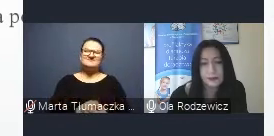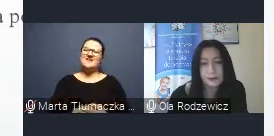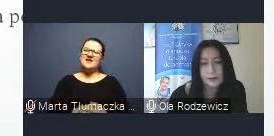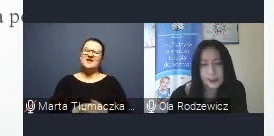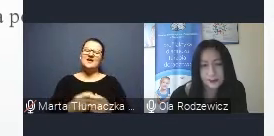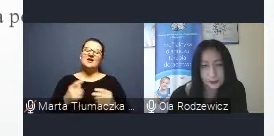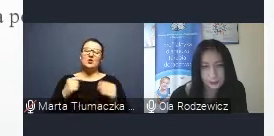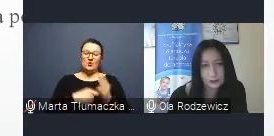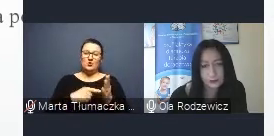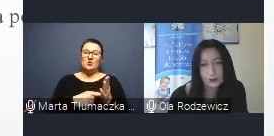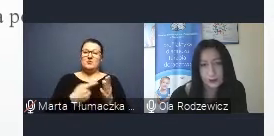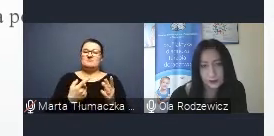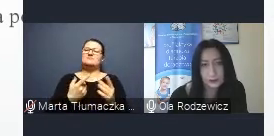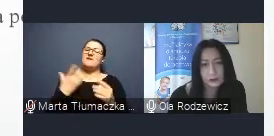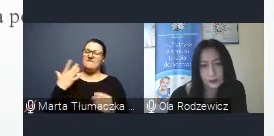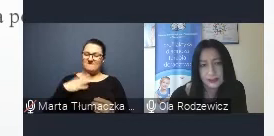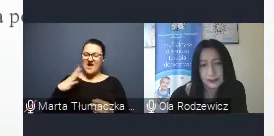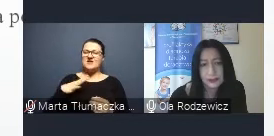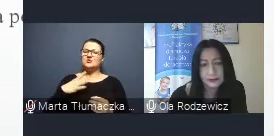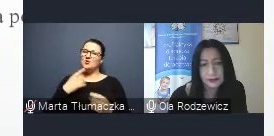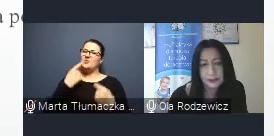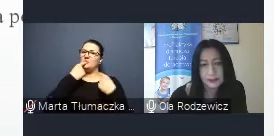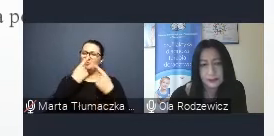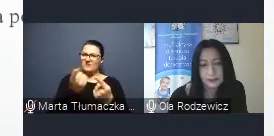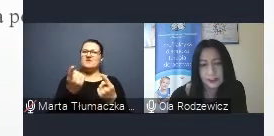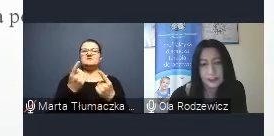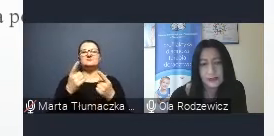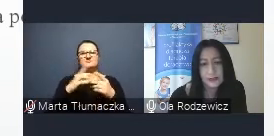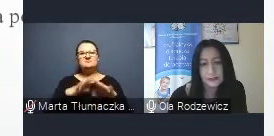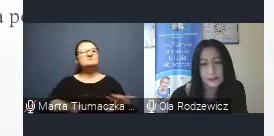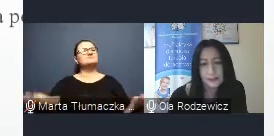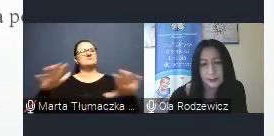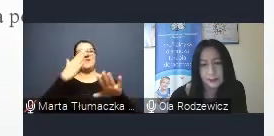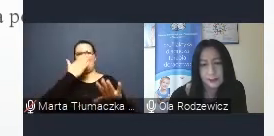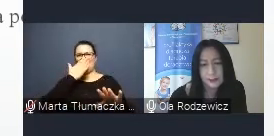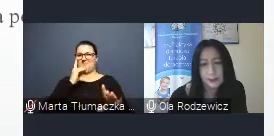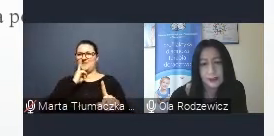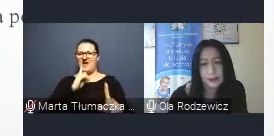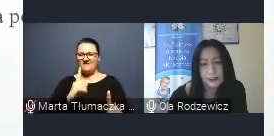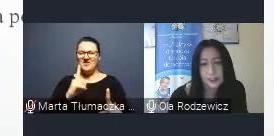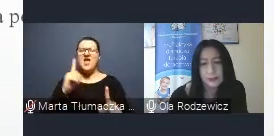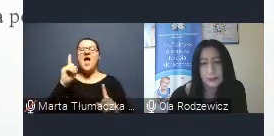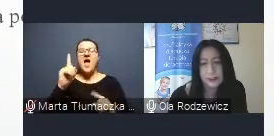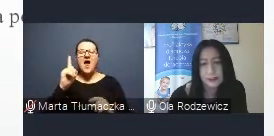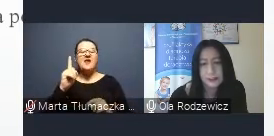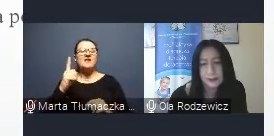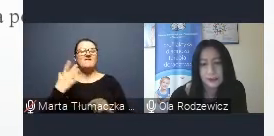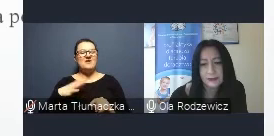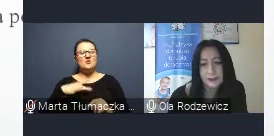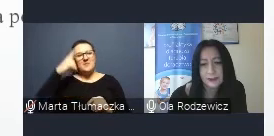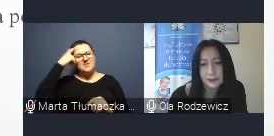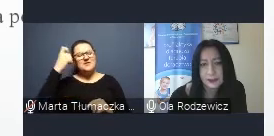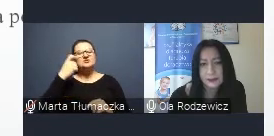dobrze osadzać ludzi w rzeczywistości i stabilizować tę rzeczywistość, ale zawsze pamiętajmy o tym, że czasami